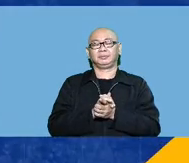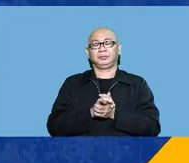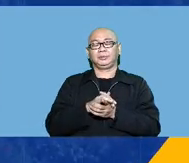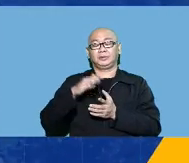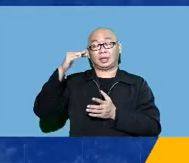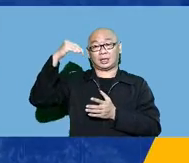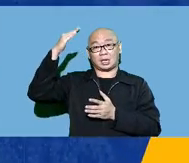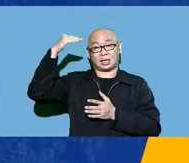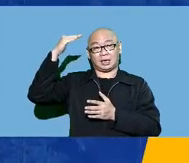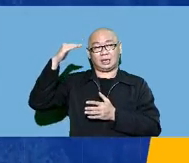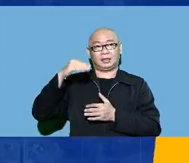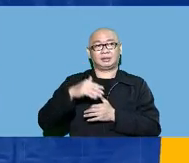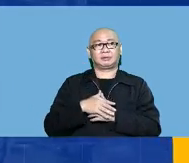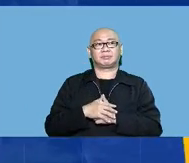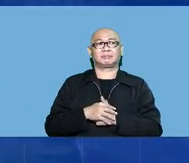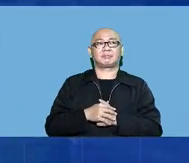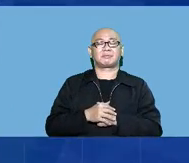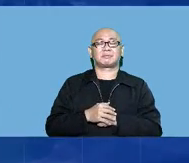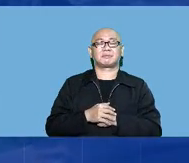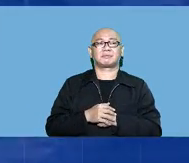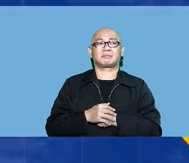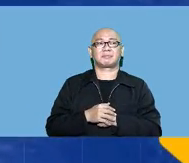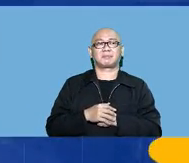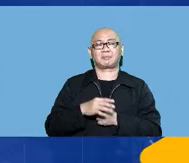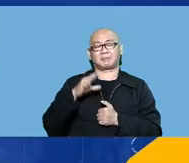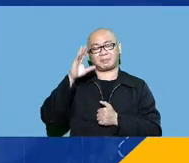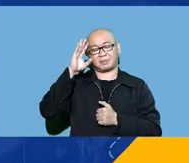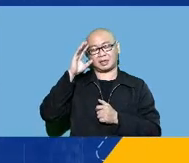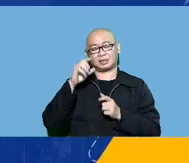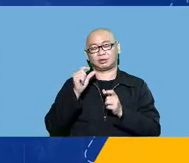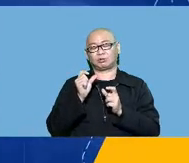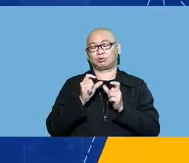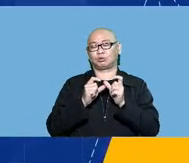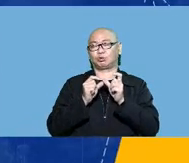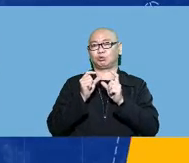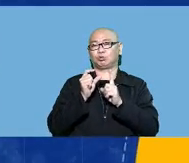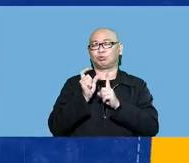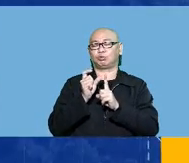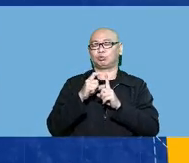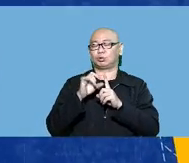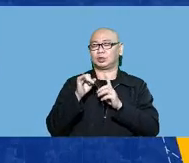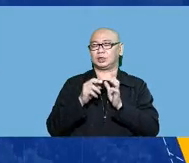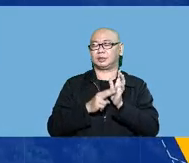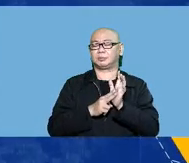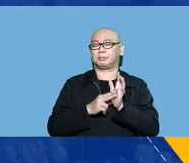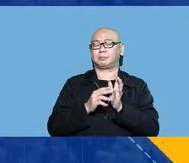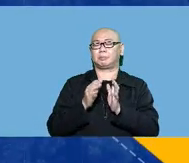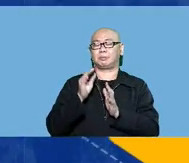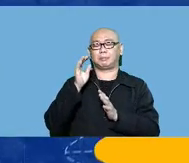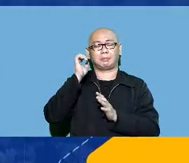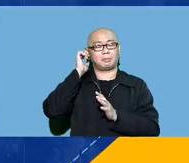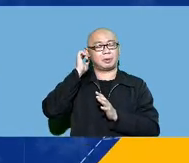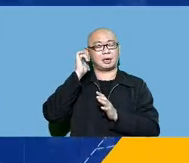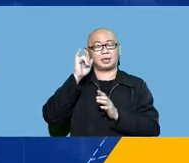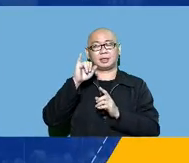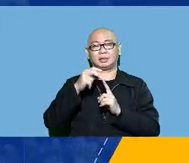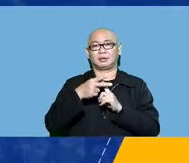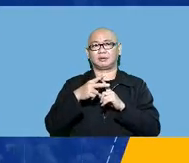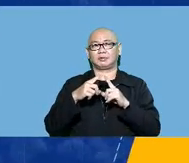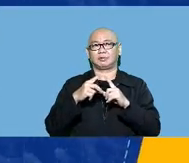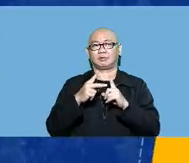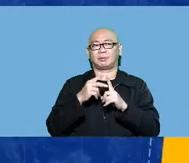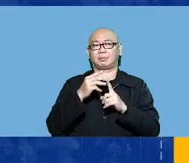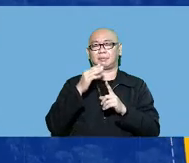kakak-kakak ya, Mas Sudin, Mbak Urifah, Mbak Ifah, Mas Slamet